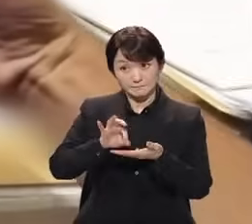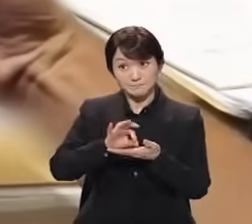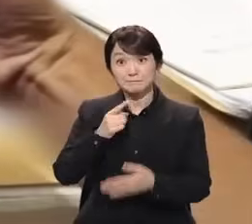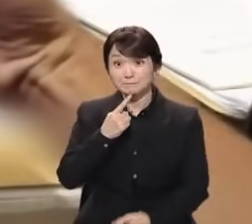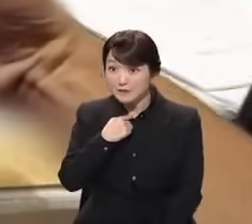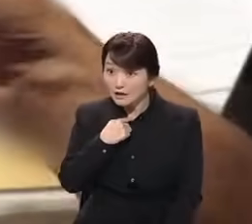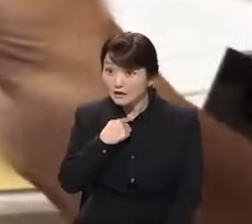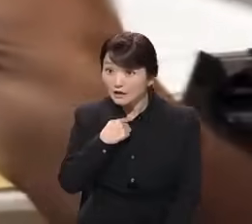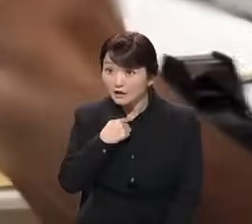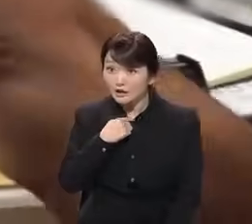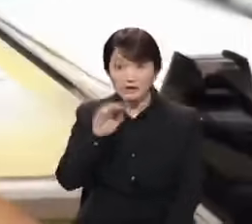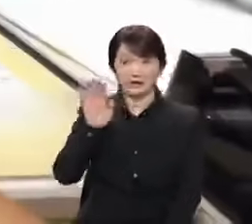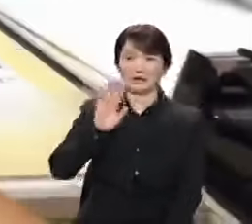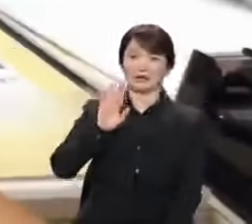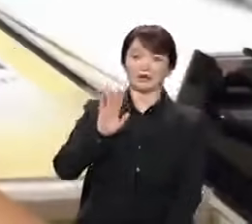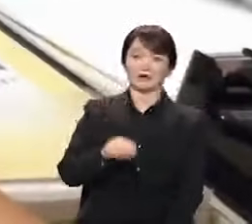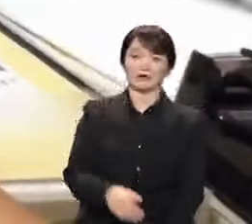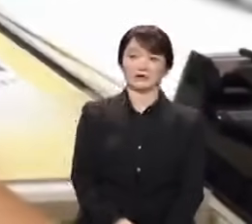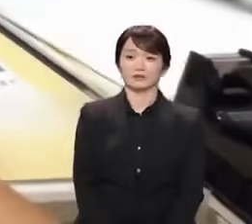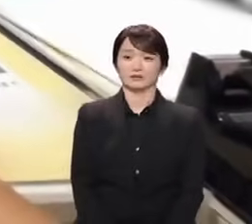日本のお風呂使われたことありますか? No.